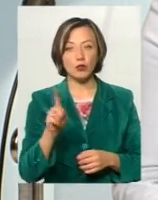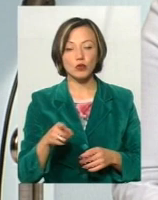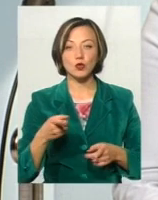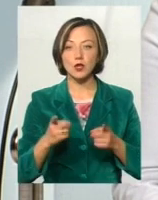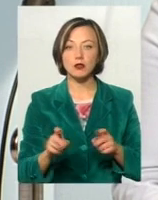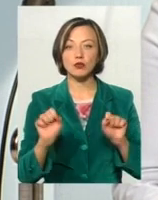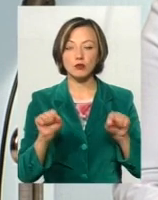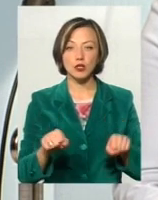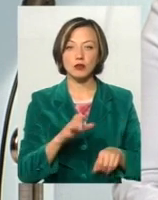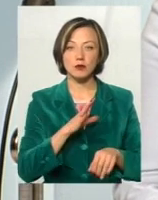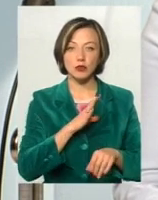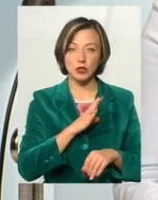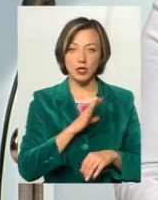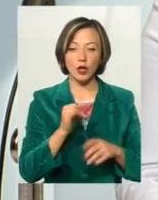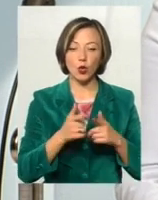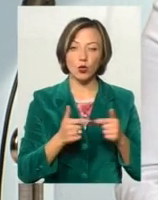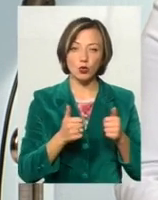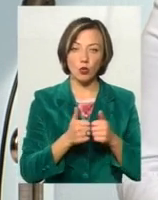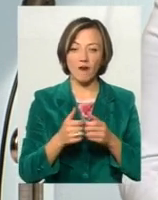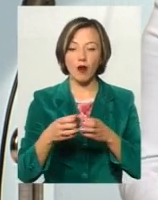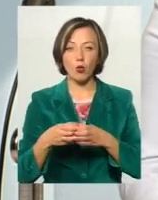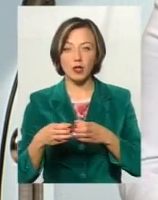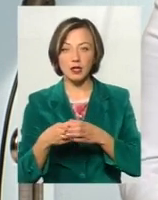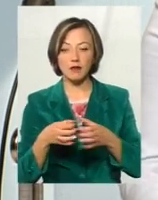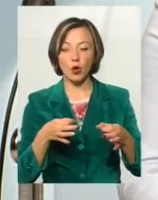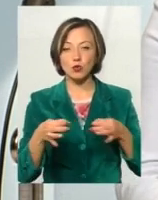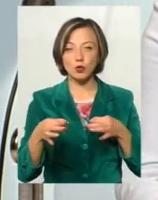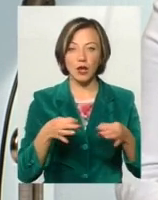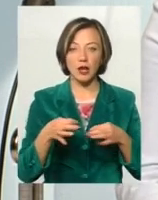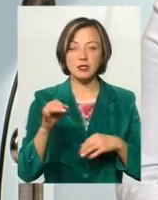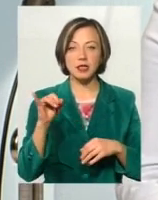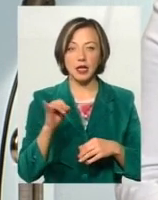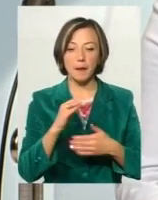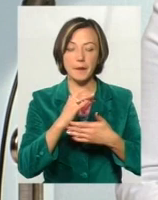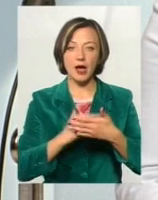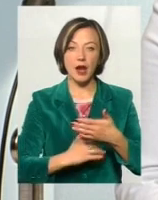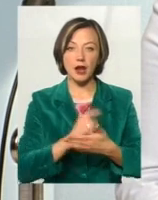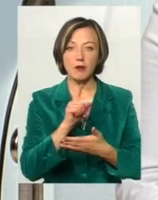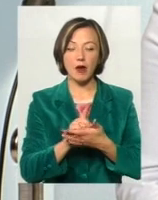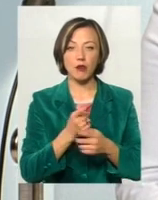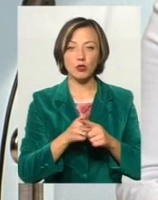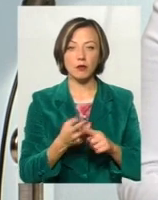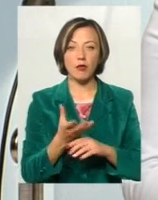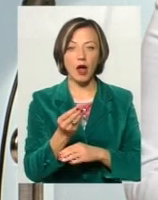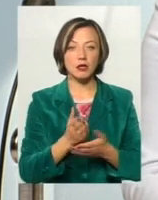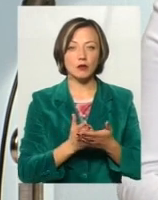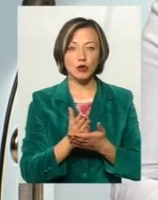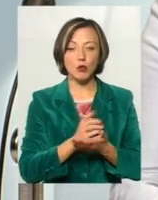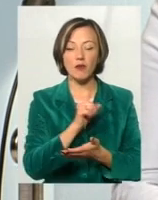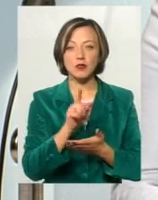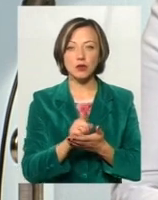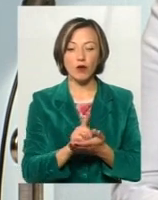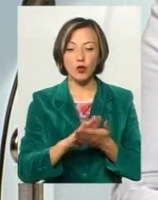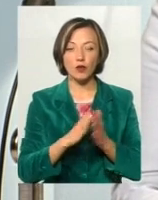дійсно може бути і гурток, і факультатив, і консультація, і перелік має бути цих платних послуг обов'язково